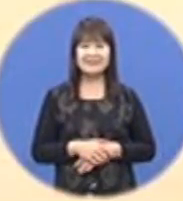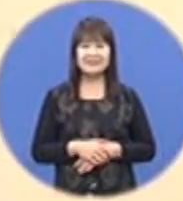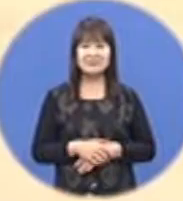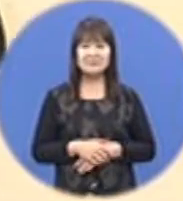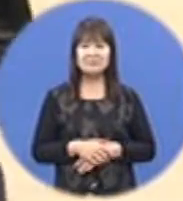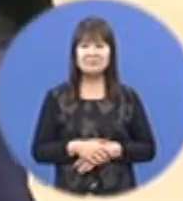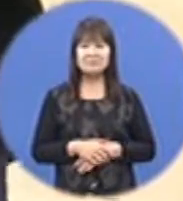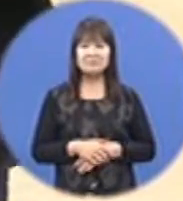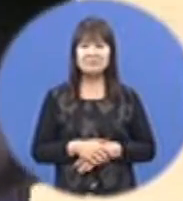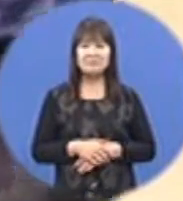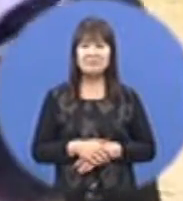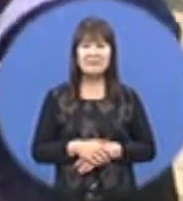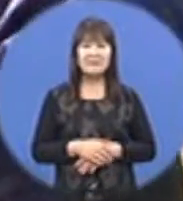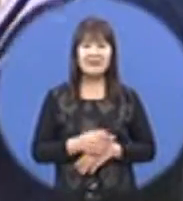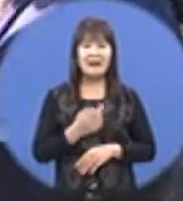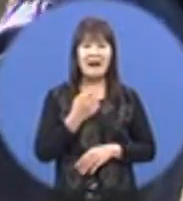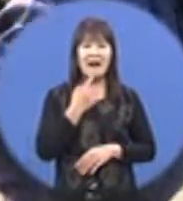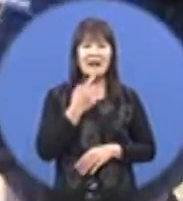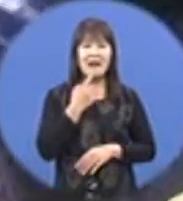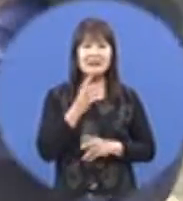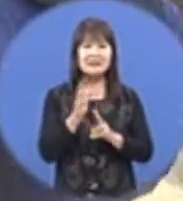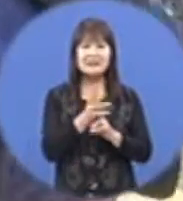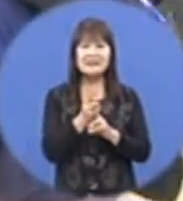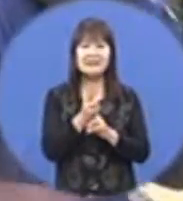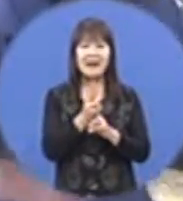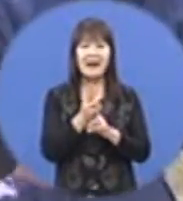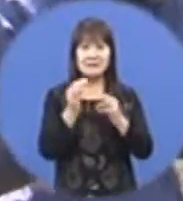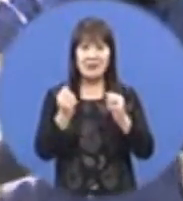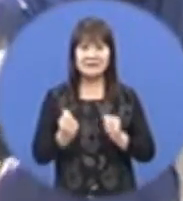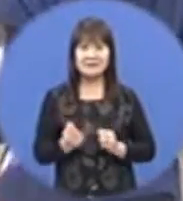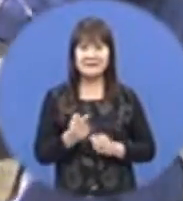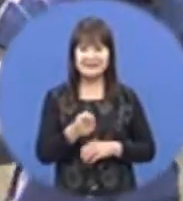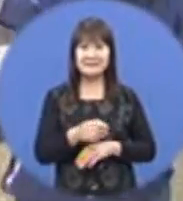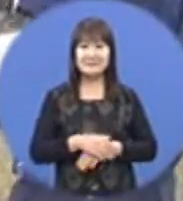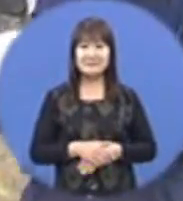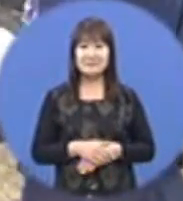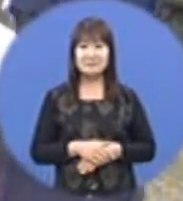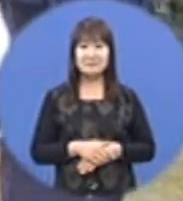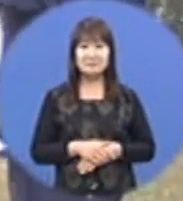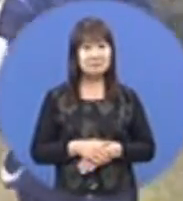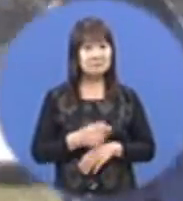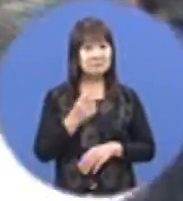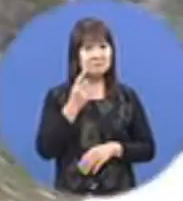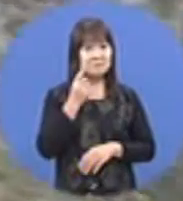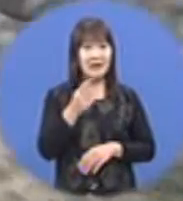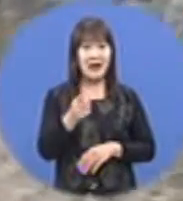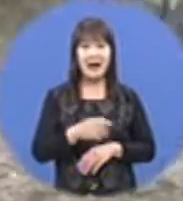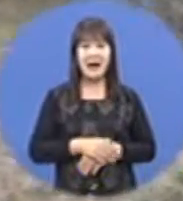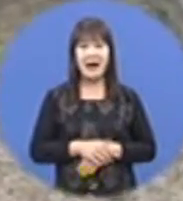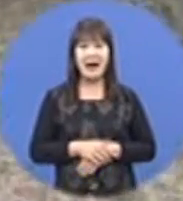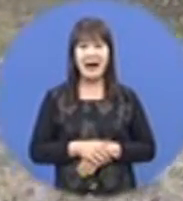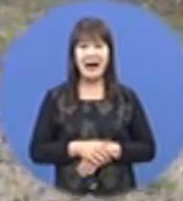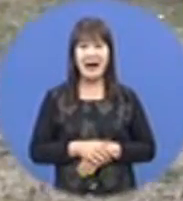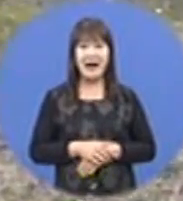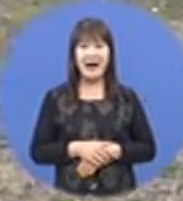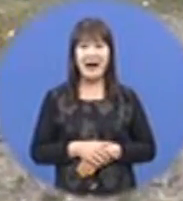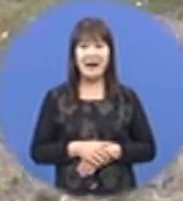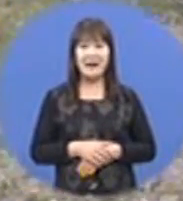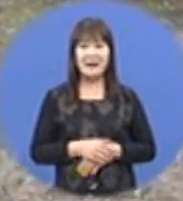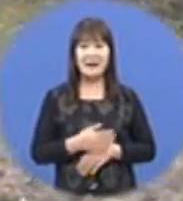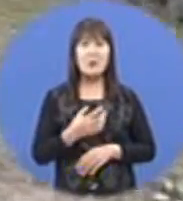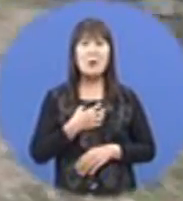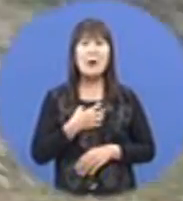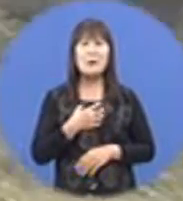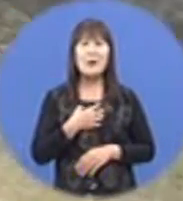なんか隅に怪しい忍者がいます。これはもしかして、 あー来た。怖